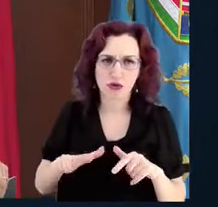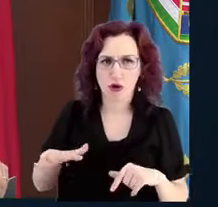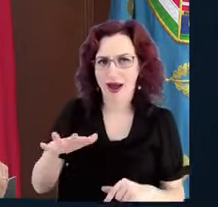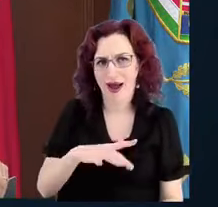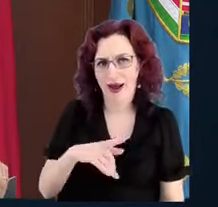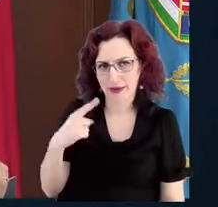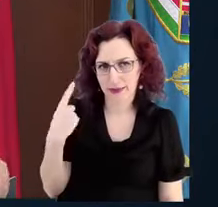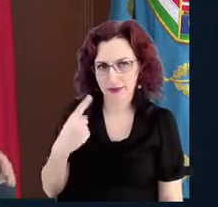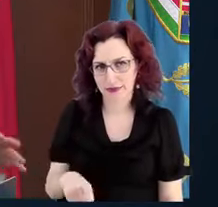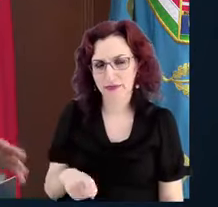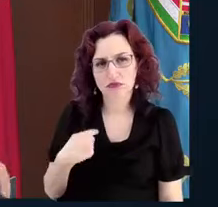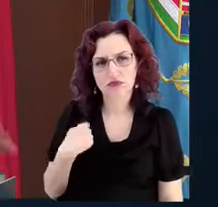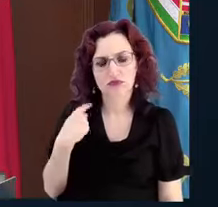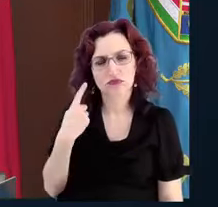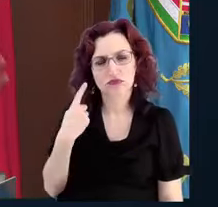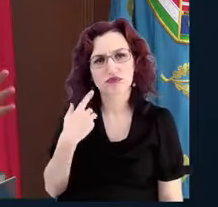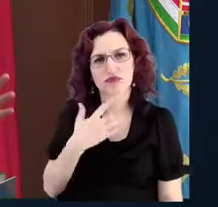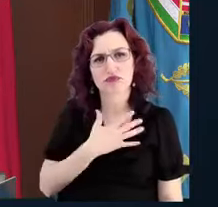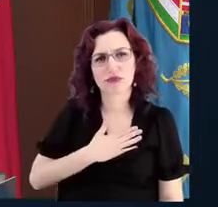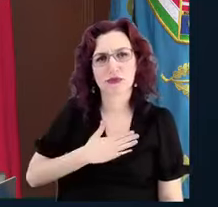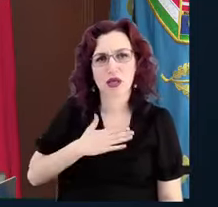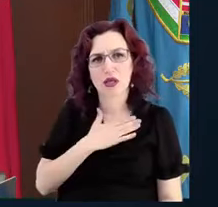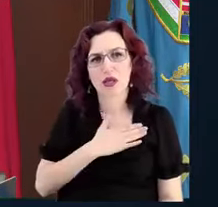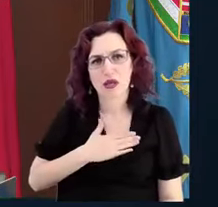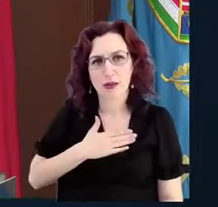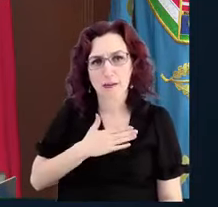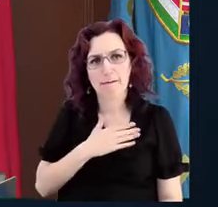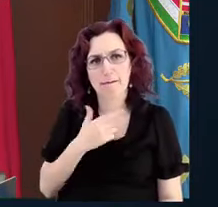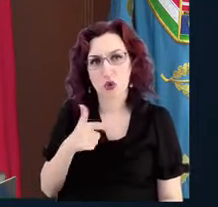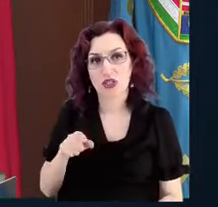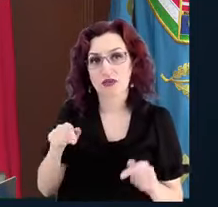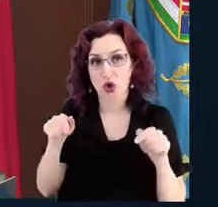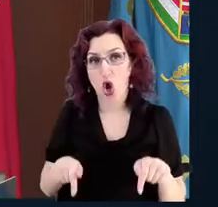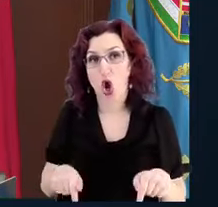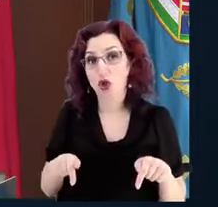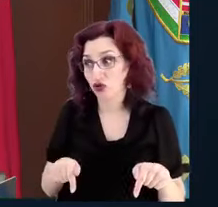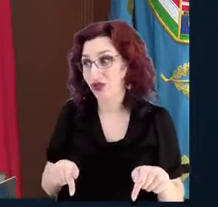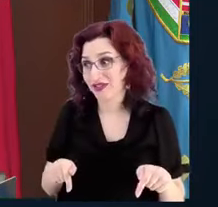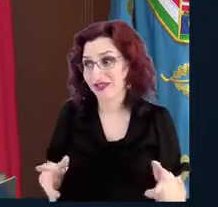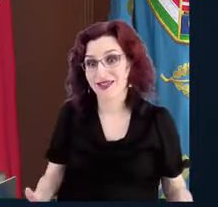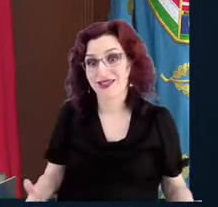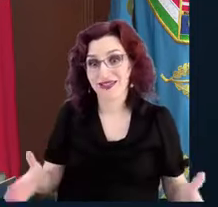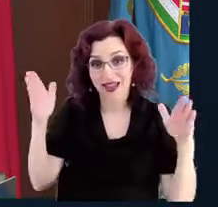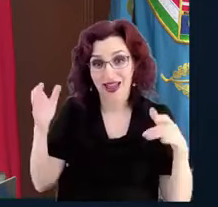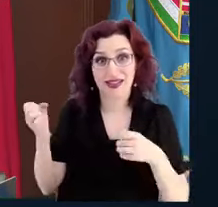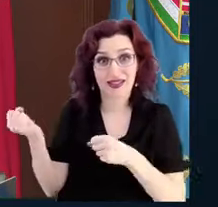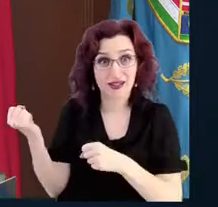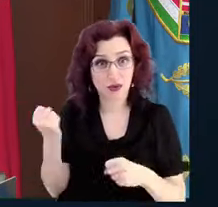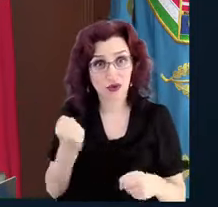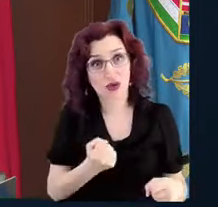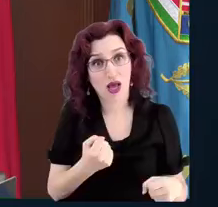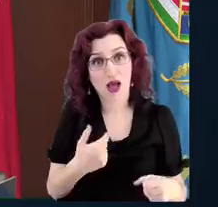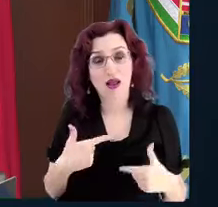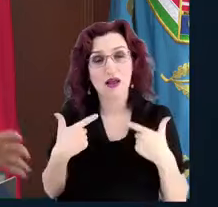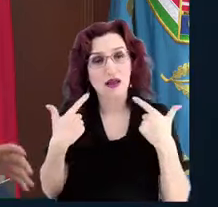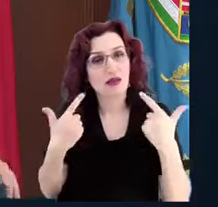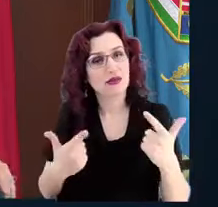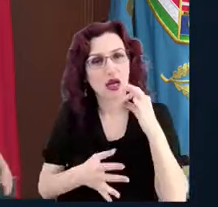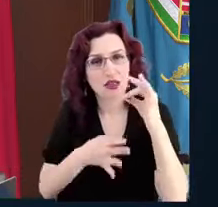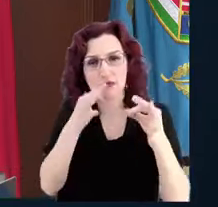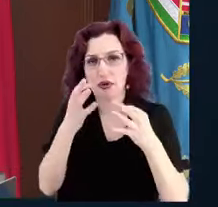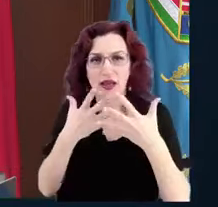soddisfazione per un'iniziativa che oggi fotografa in una sede istituzionale una realtà importante del nostro territorio